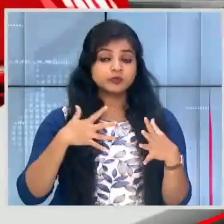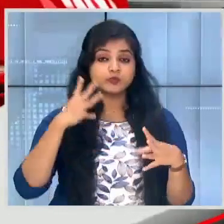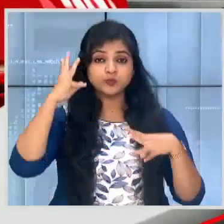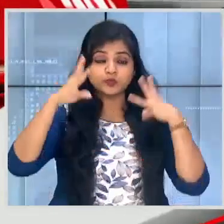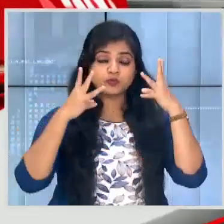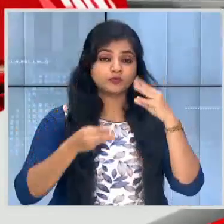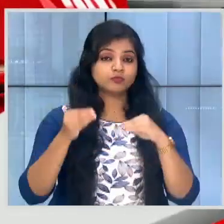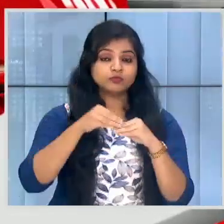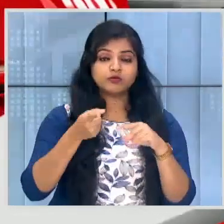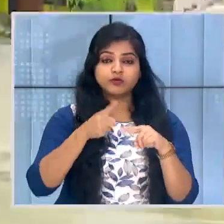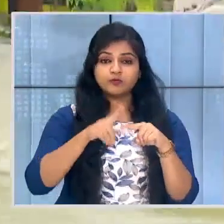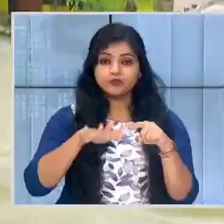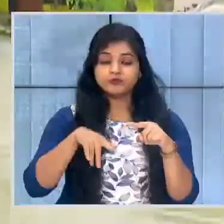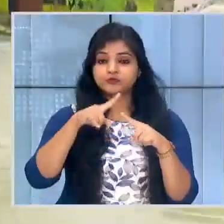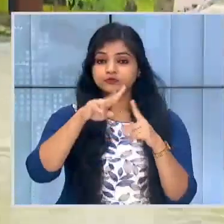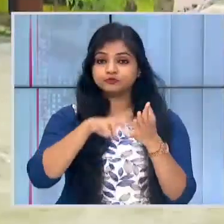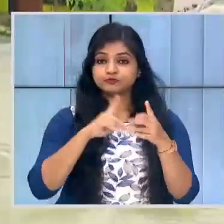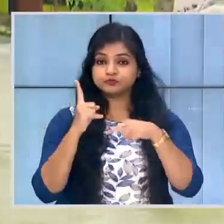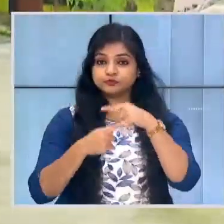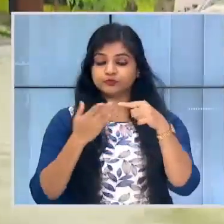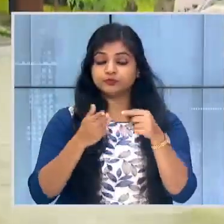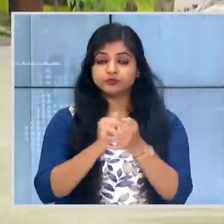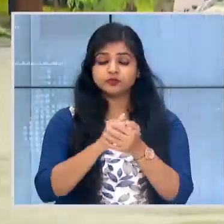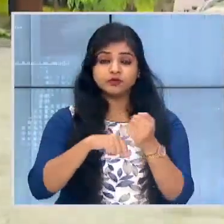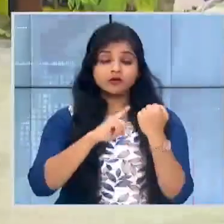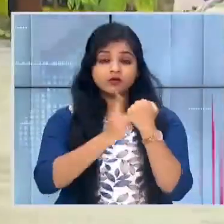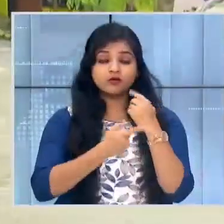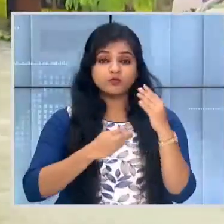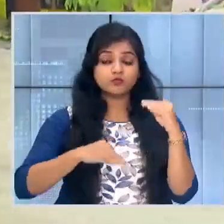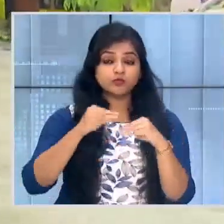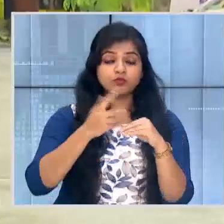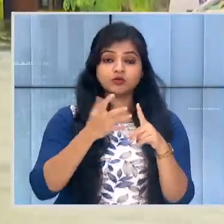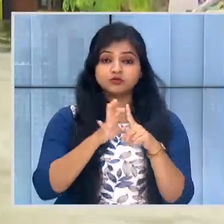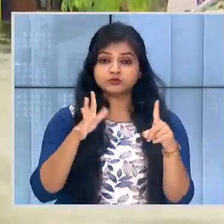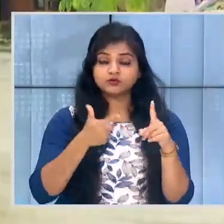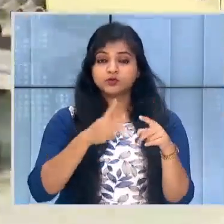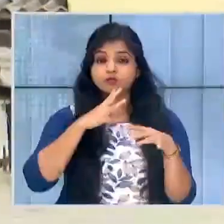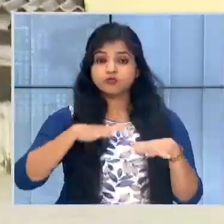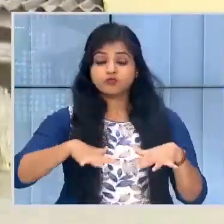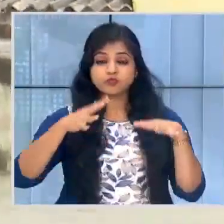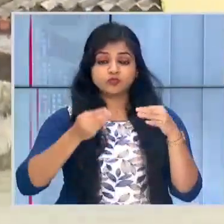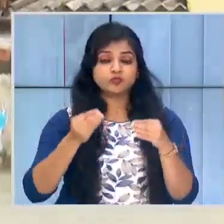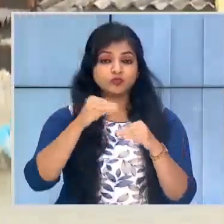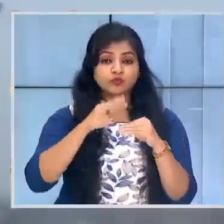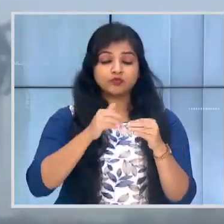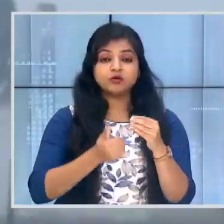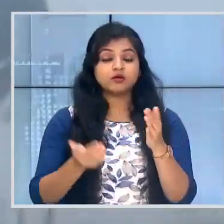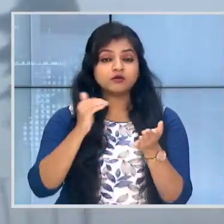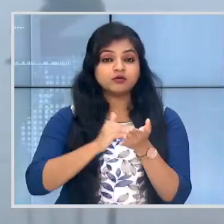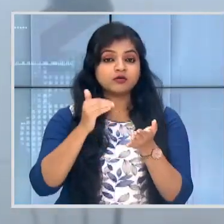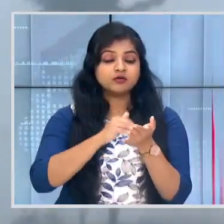ആധിയായിരുന്നു, ആശങ്കയായിരുന്നു. ഈ അവസാന നിമിഷം വരെ എന്താകും ഇനിയും സംഭവിക്കുക? വെള്ളക്കെട്ട്, കനത്ത വെള്ളക്കെട്ട്, പിന്നീട് ശക്തിയായി മഴ